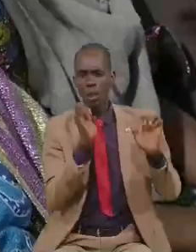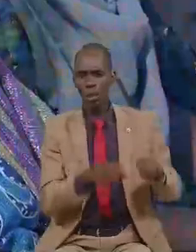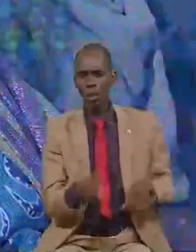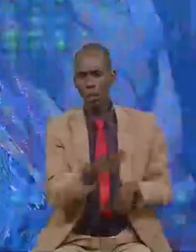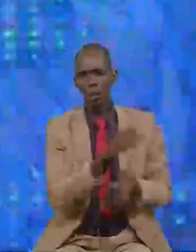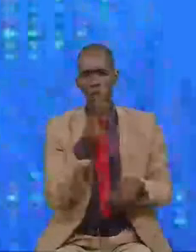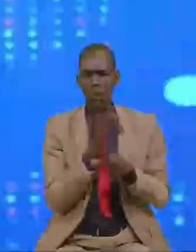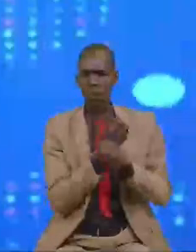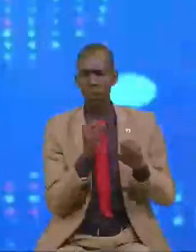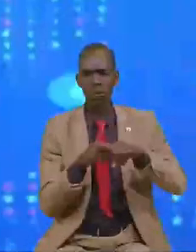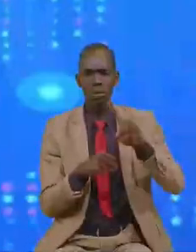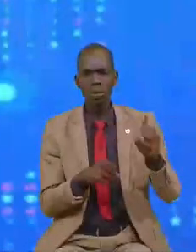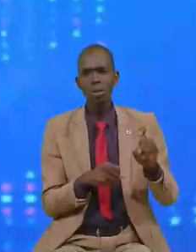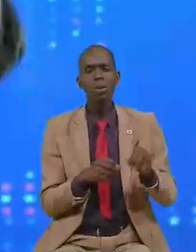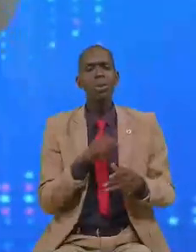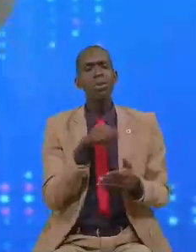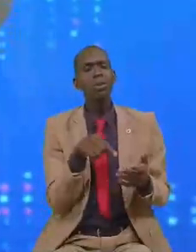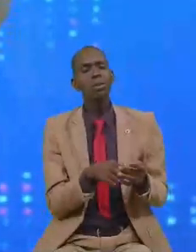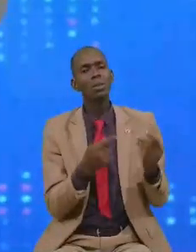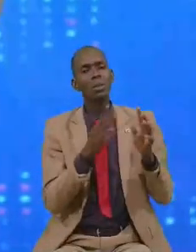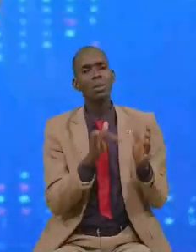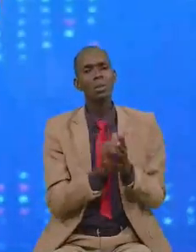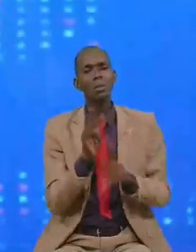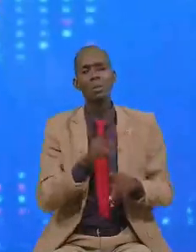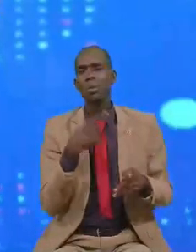qui sont allés au-delà